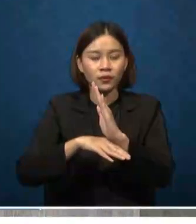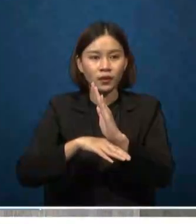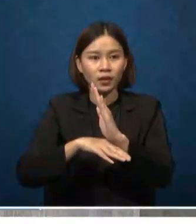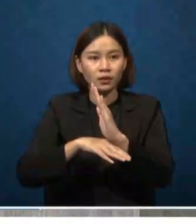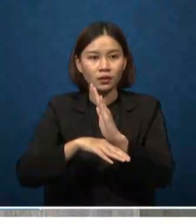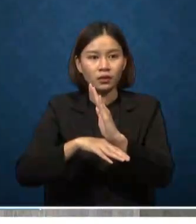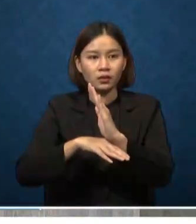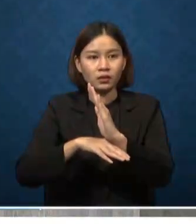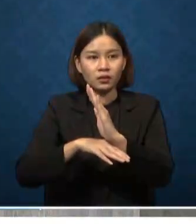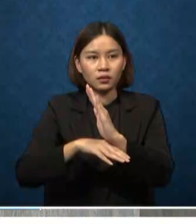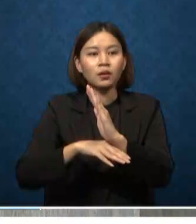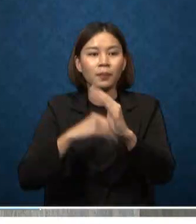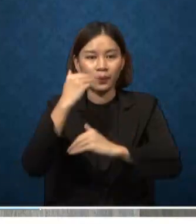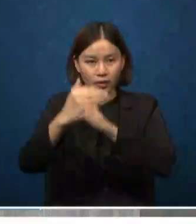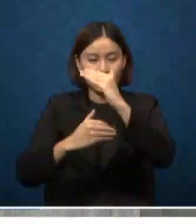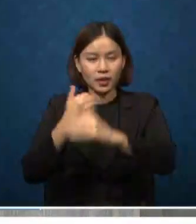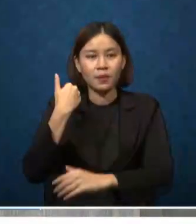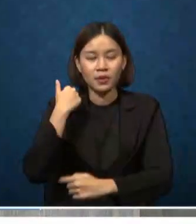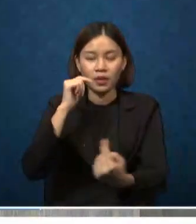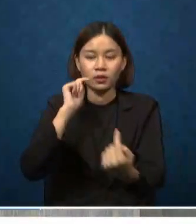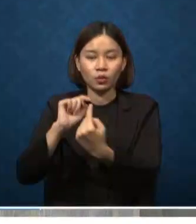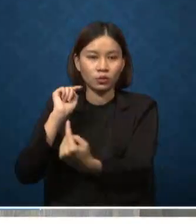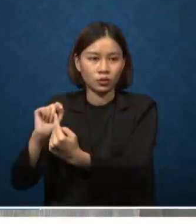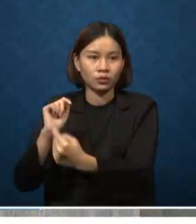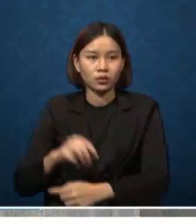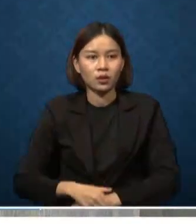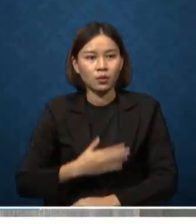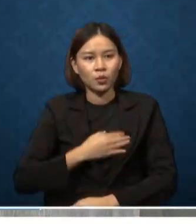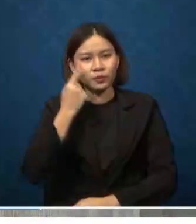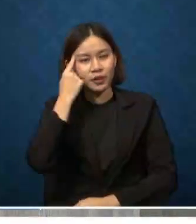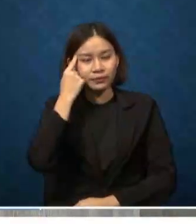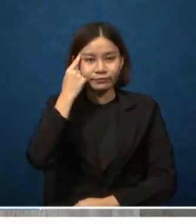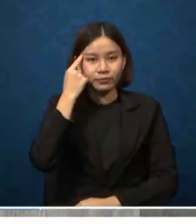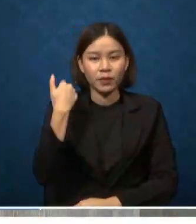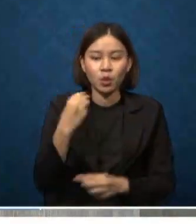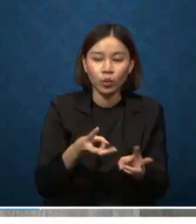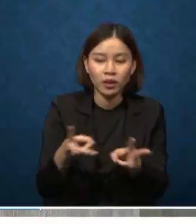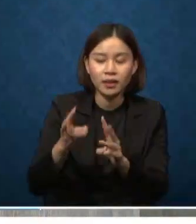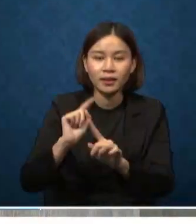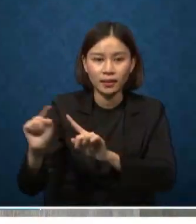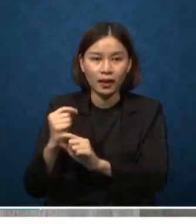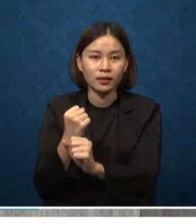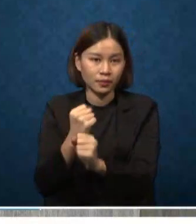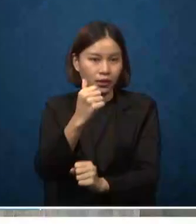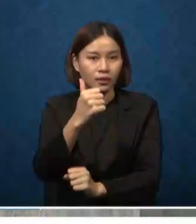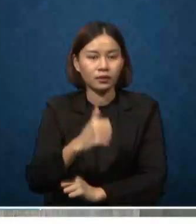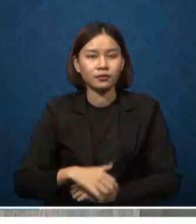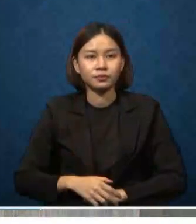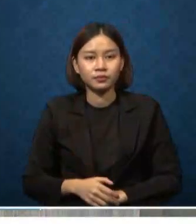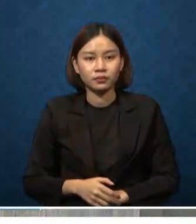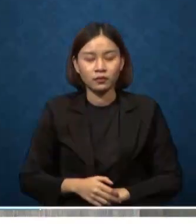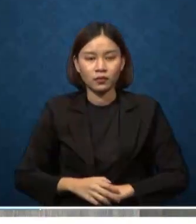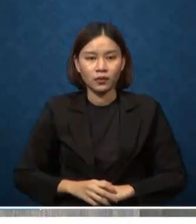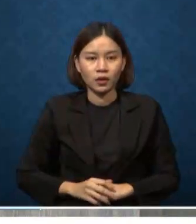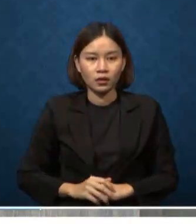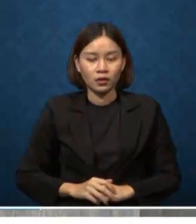มากขึ้นมากกว่านี้ให้สอดคล้องนะครับผมคิดว่าเราทำได้ในหลายวิธีการนะครับเรื่องแรกนะ